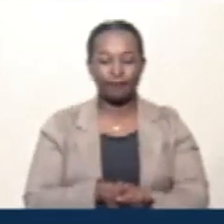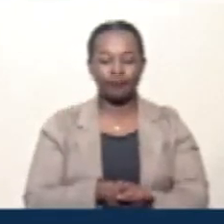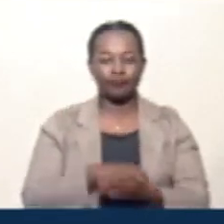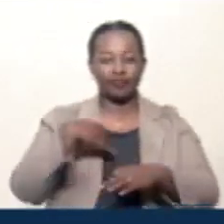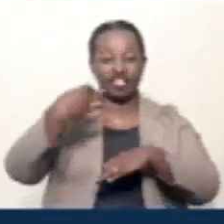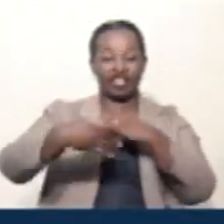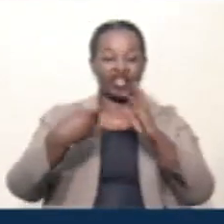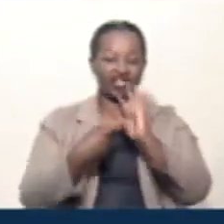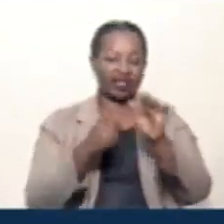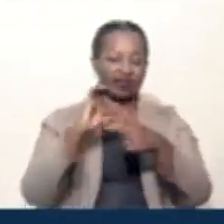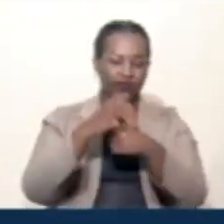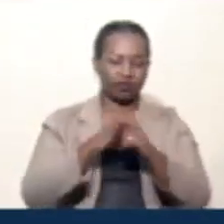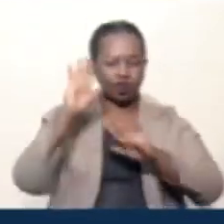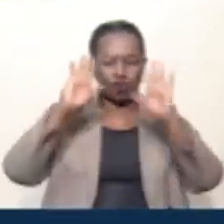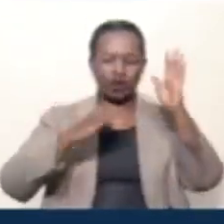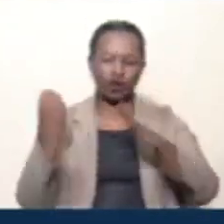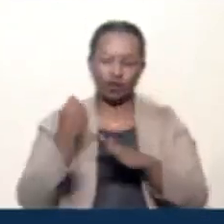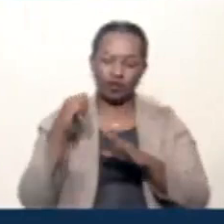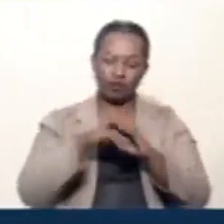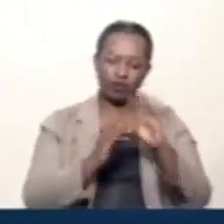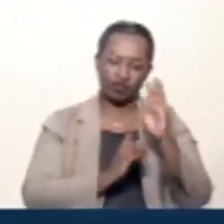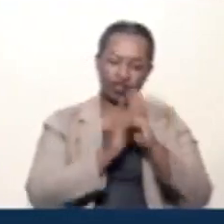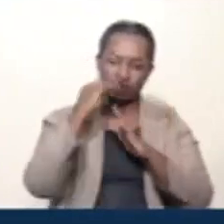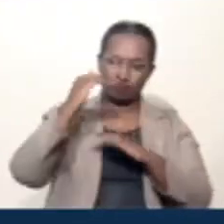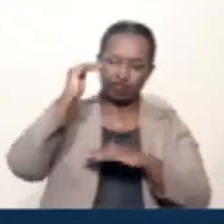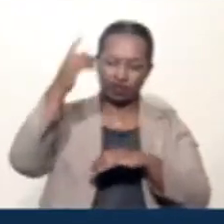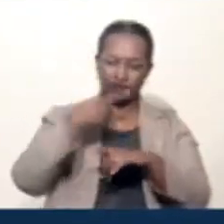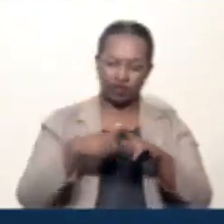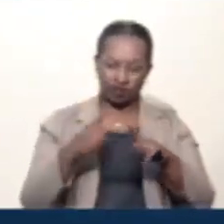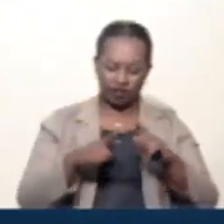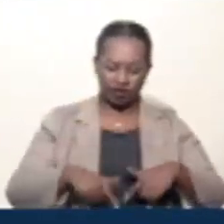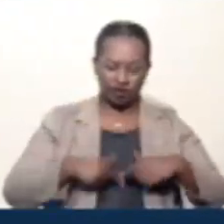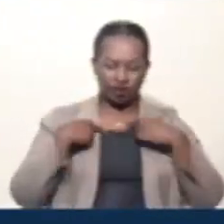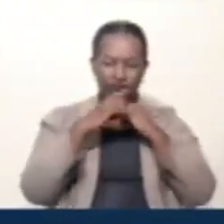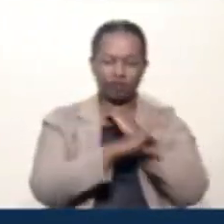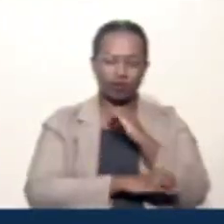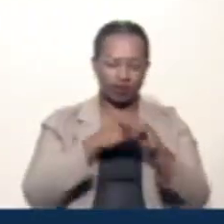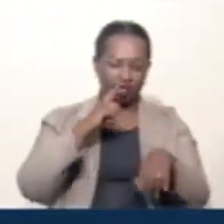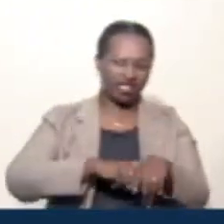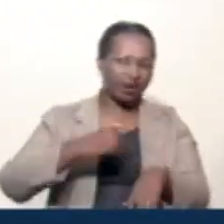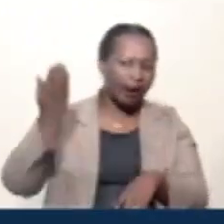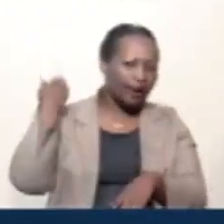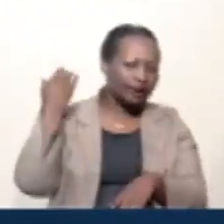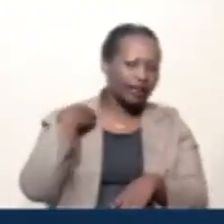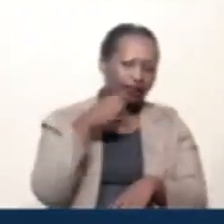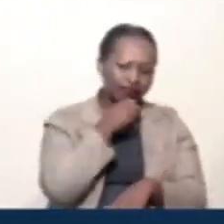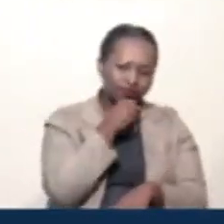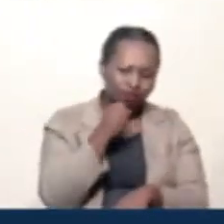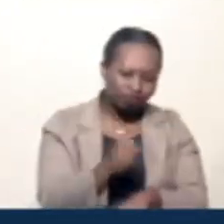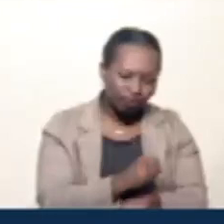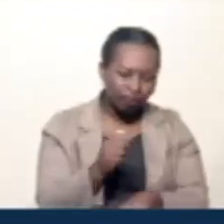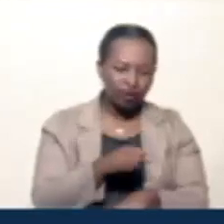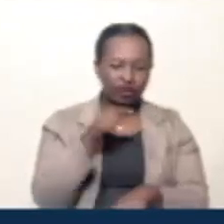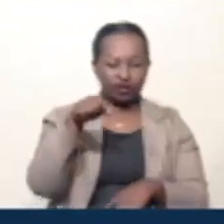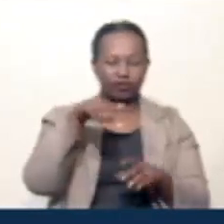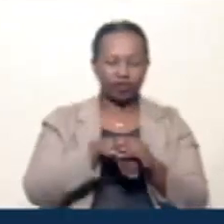Inganda ndangamuco zagize uruhare rukomeye mu guteza imbere inzego zitandukanye z'ubuzima bw'igihugu mu gihe cy'abakora mbere ndetse n'abasokuruza. Izo zirimo